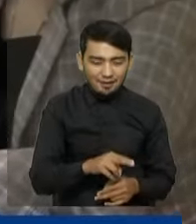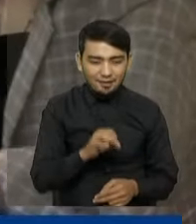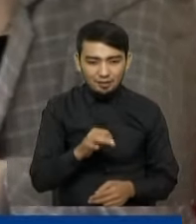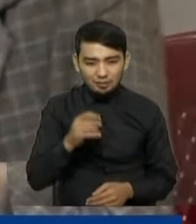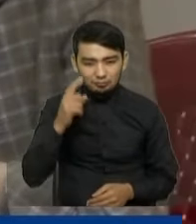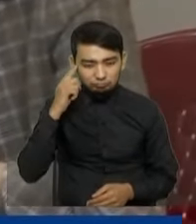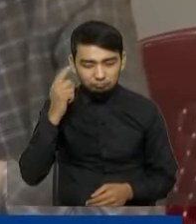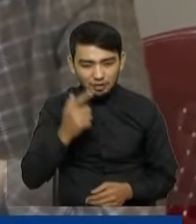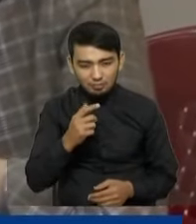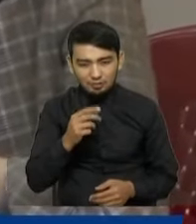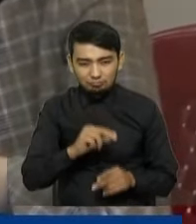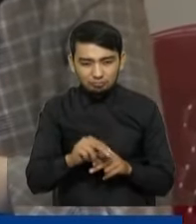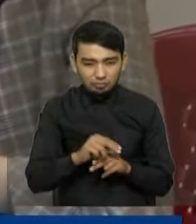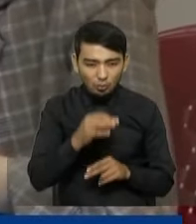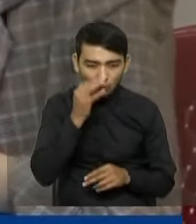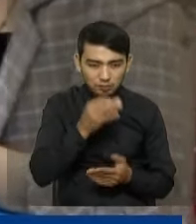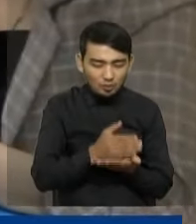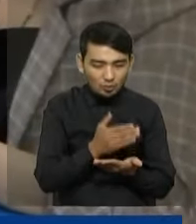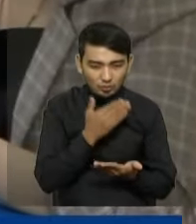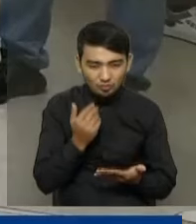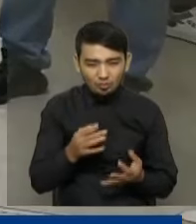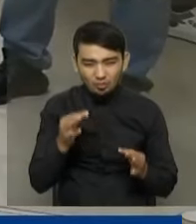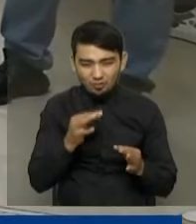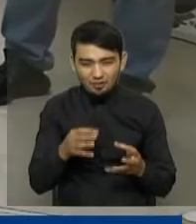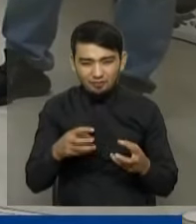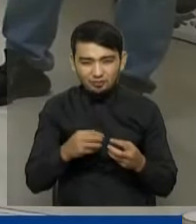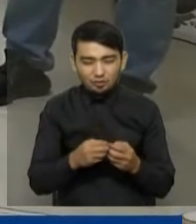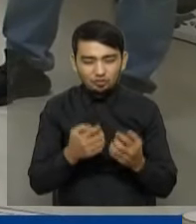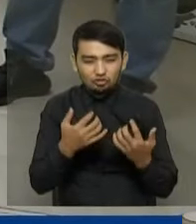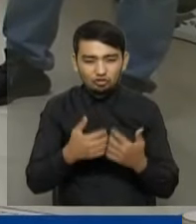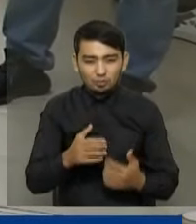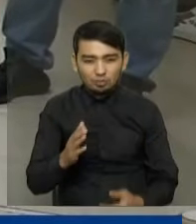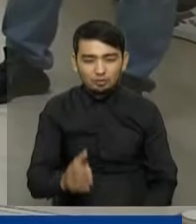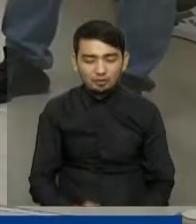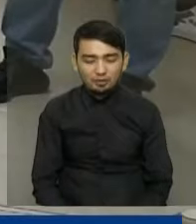профессиональной подготовки специалиста. Эльмира Ержанова, Азамат Кубегенов, Информбюро, Актобе.